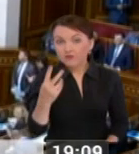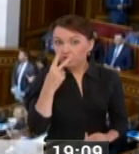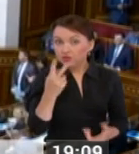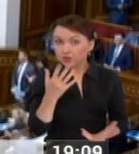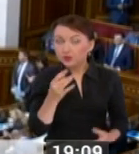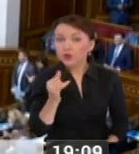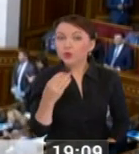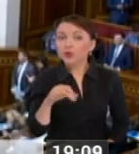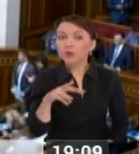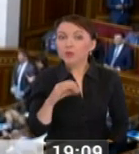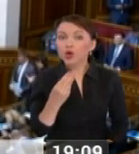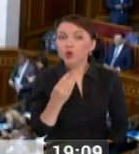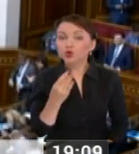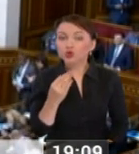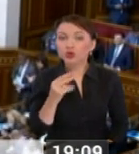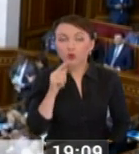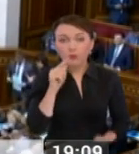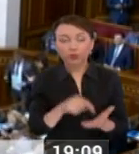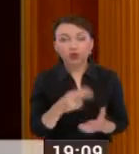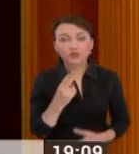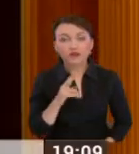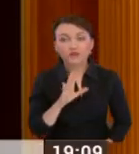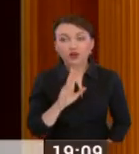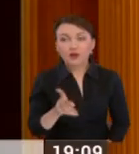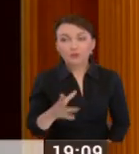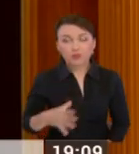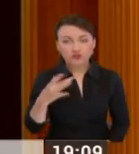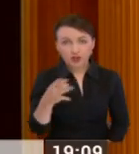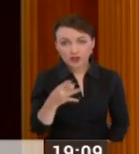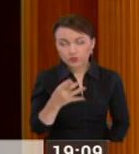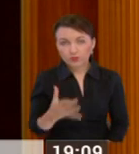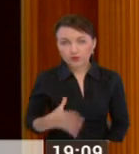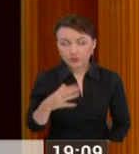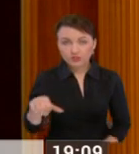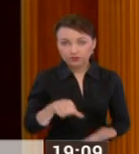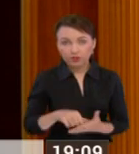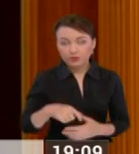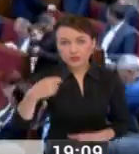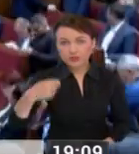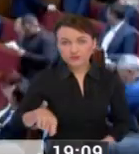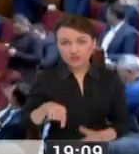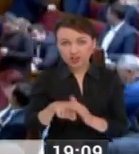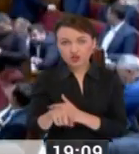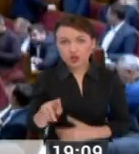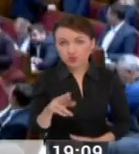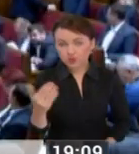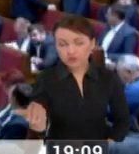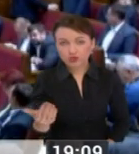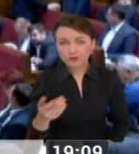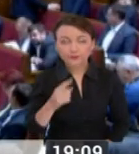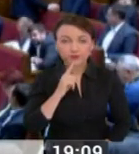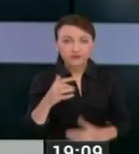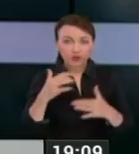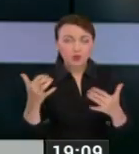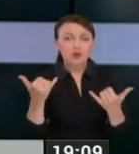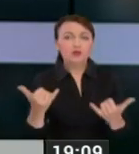екранах Юрій Мірошниченко, він потрапив до ЦВК, він колишній регіонал. Колись був представником президента-втікача Януковича у Верховній Раді.